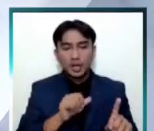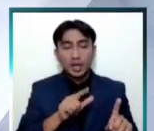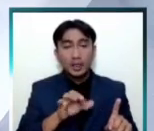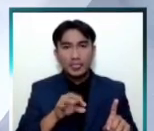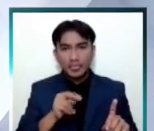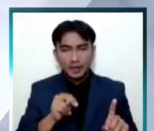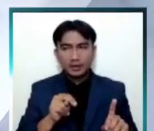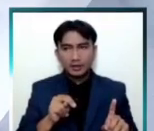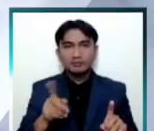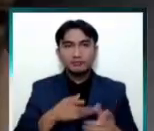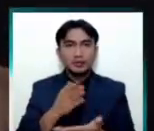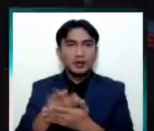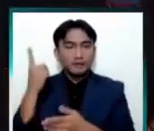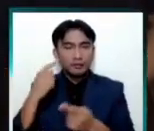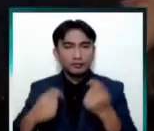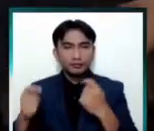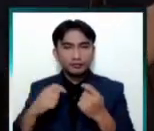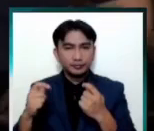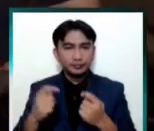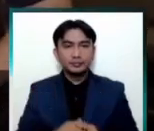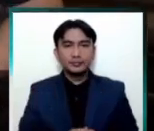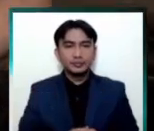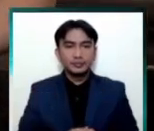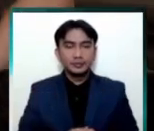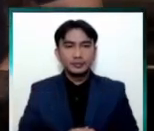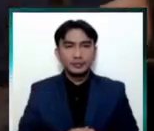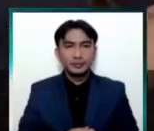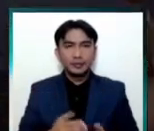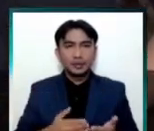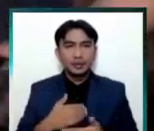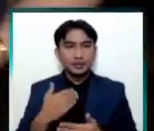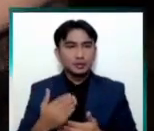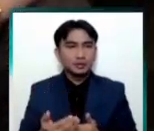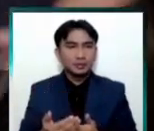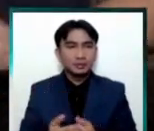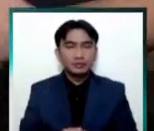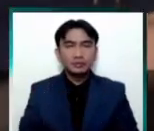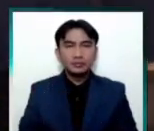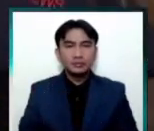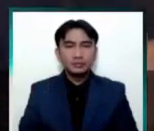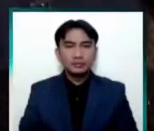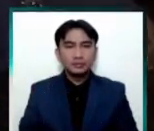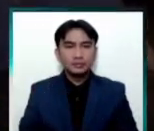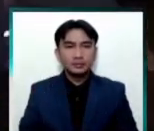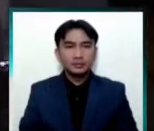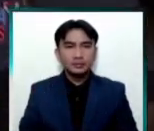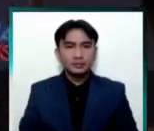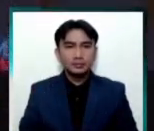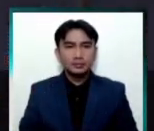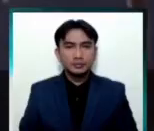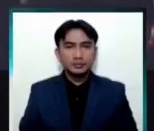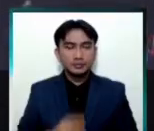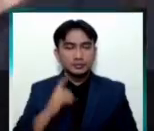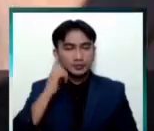Valley Center sa California. Next weekend naman sa Chicago, Illinois at Jacksonville, Florida. Excited na raw si